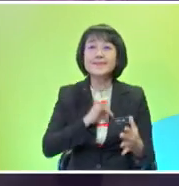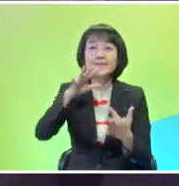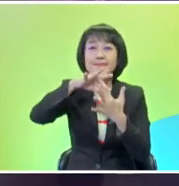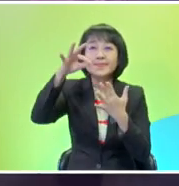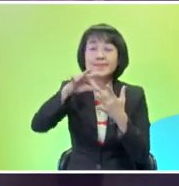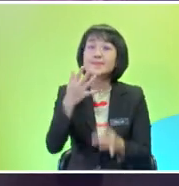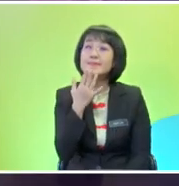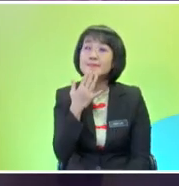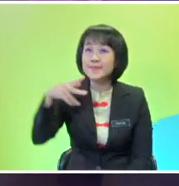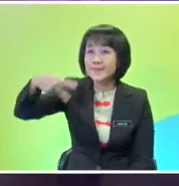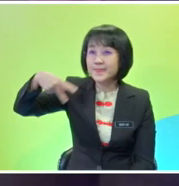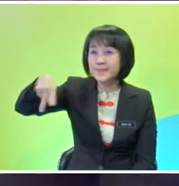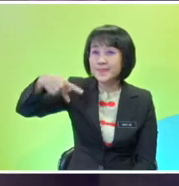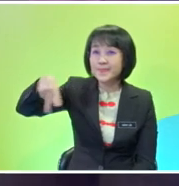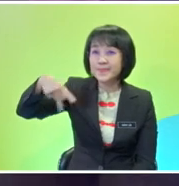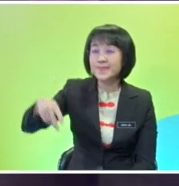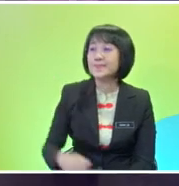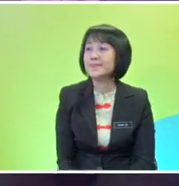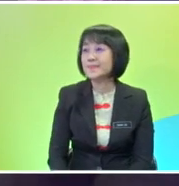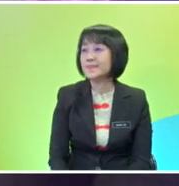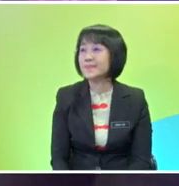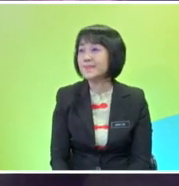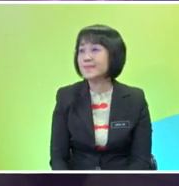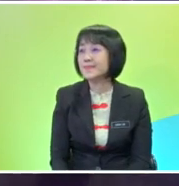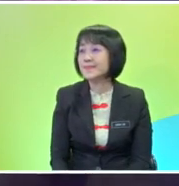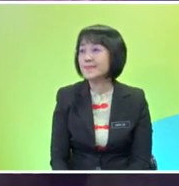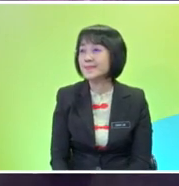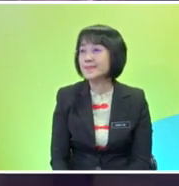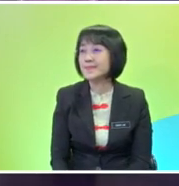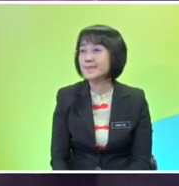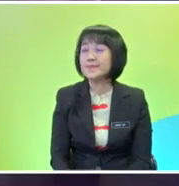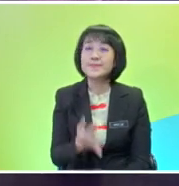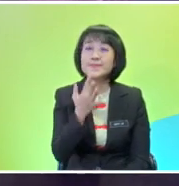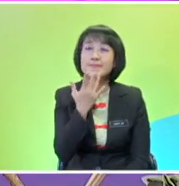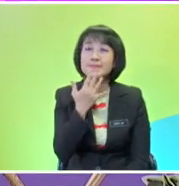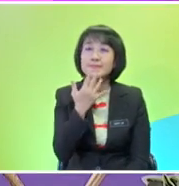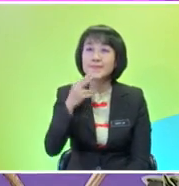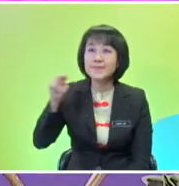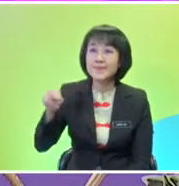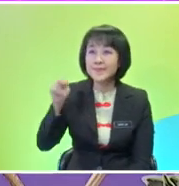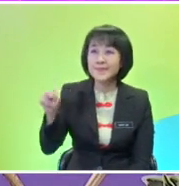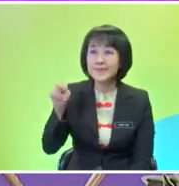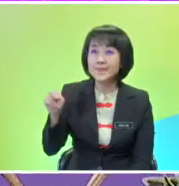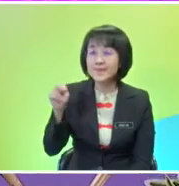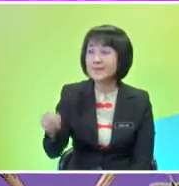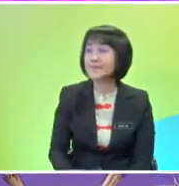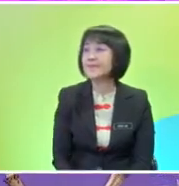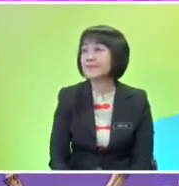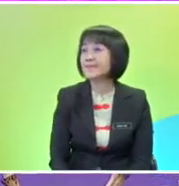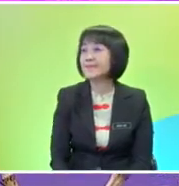warna Purple lah warna ungu okey segmen yang kedua Ya saya tampal di sini Ya okey